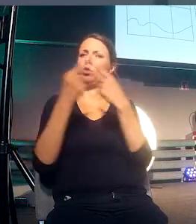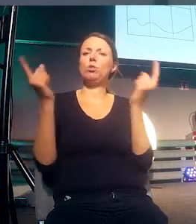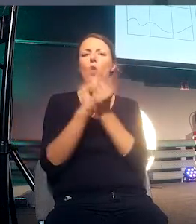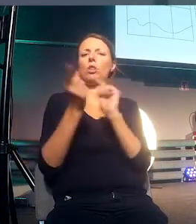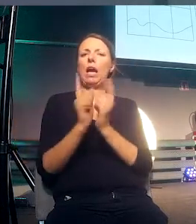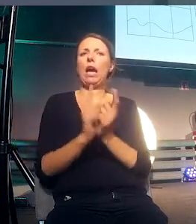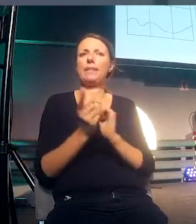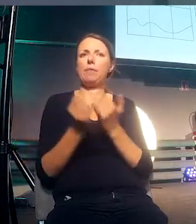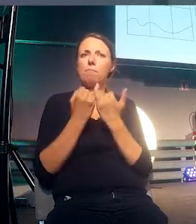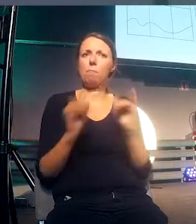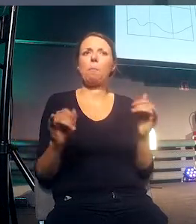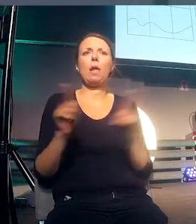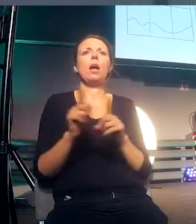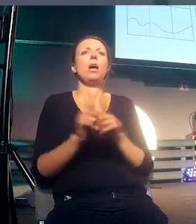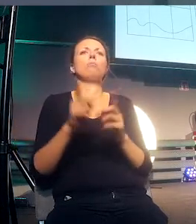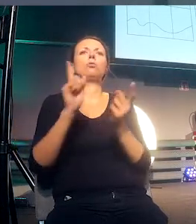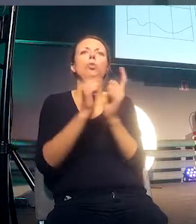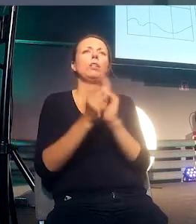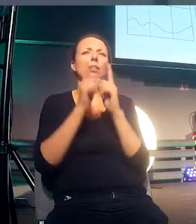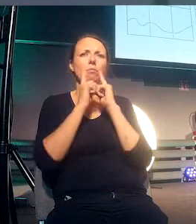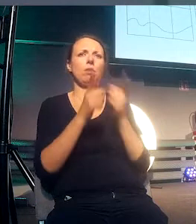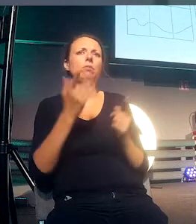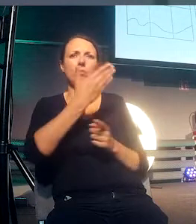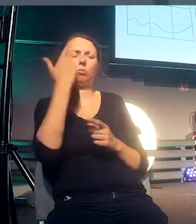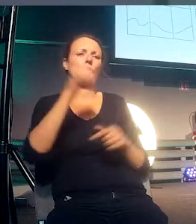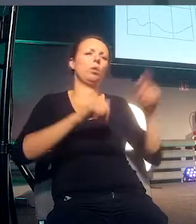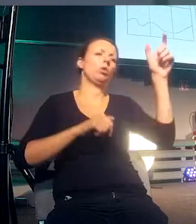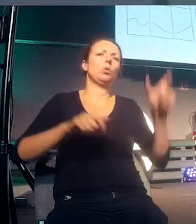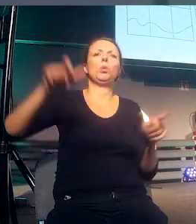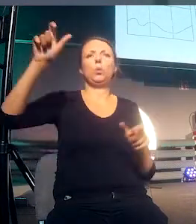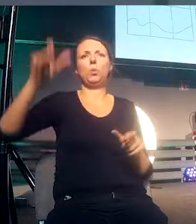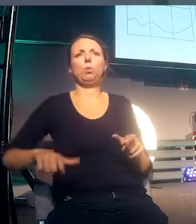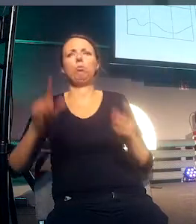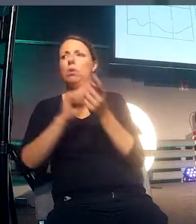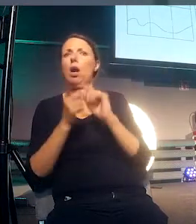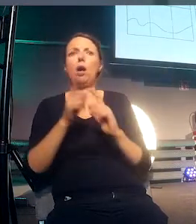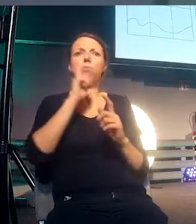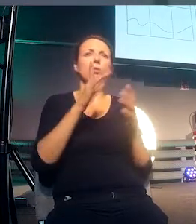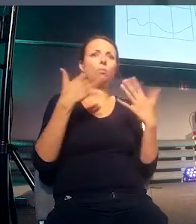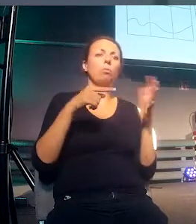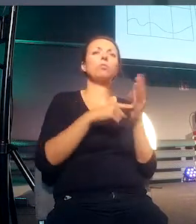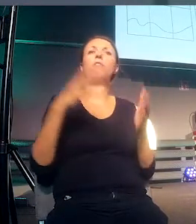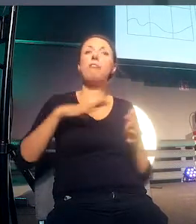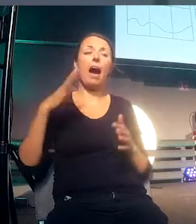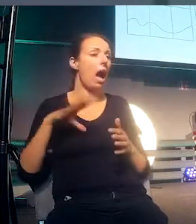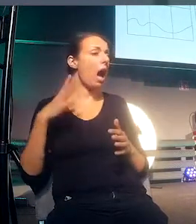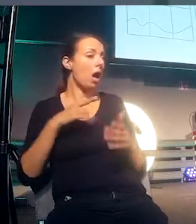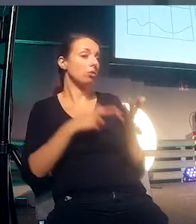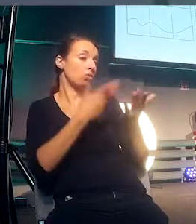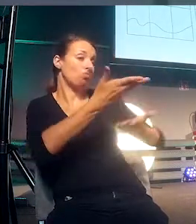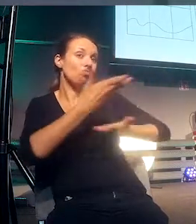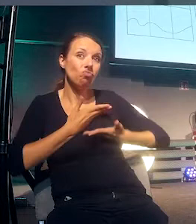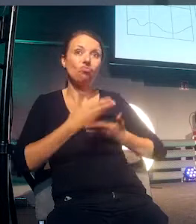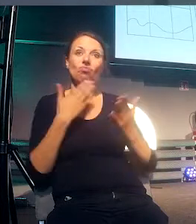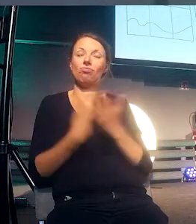tech leadów, bo tak naprawdę jaka miałaby być w tym wartość. Okazuje się, że jest ogromna wartość w obecności